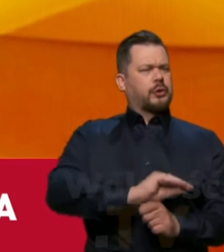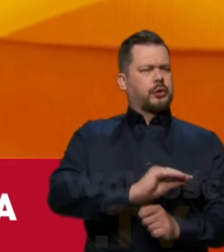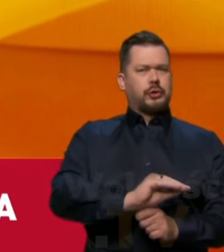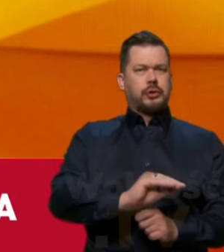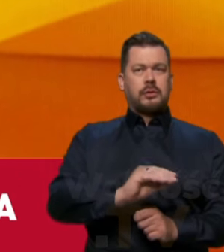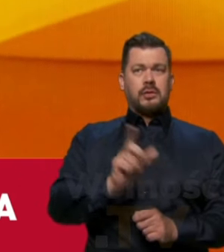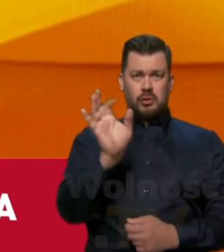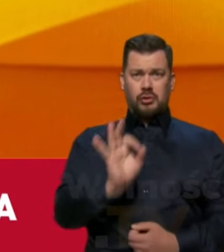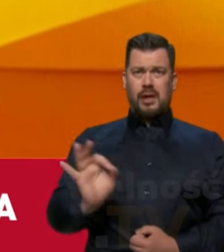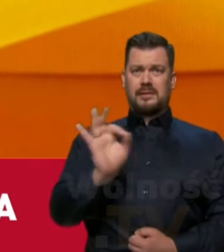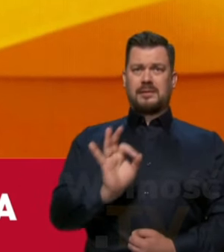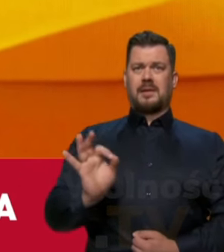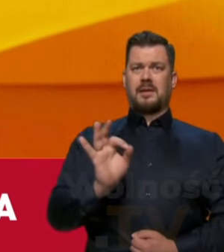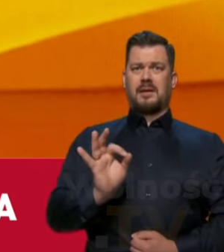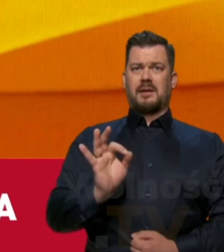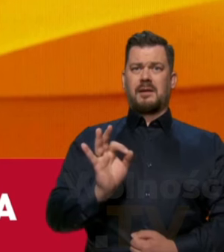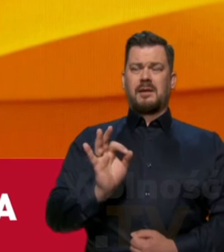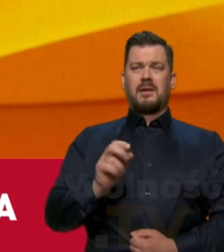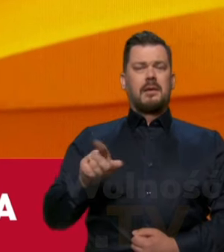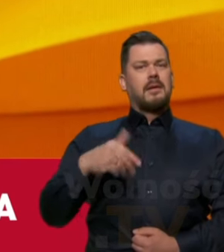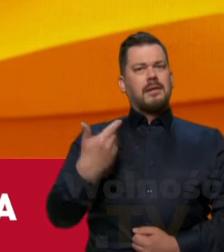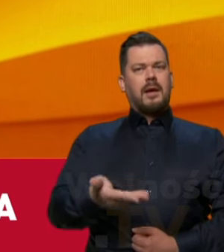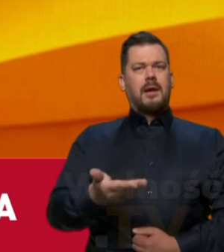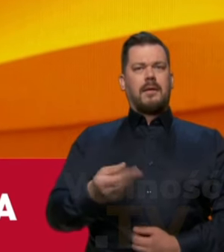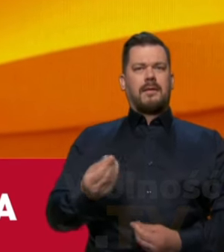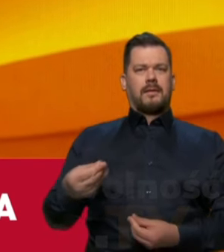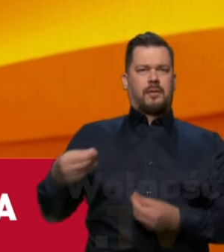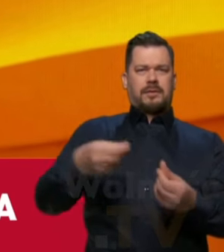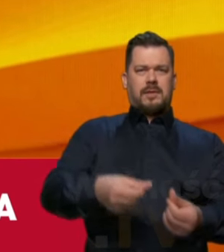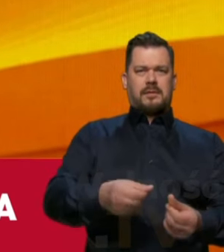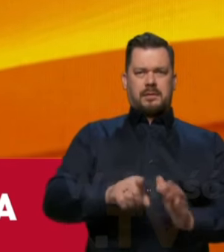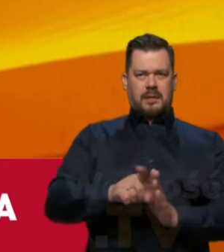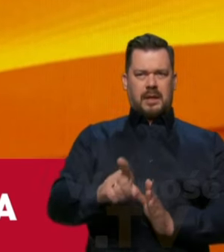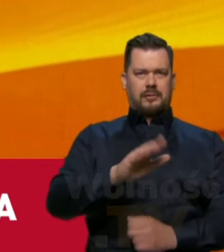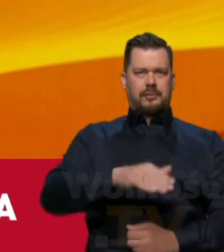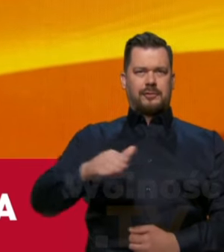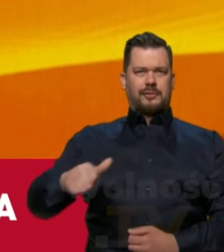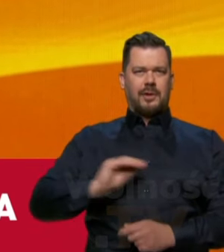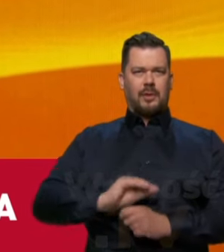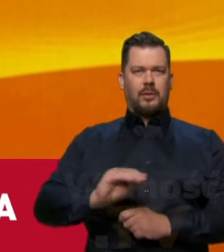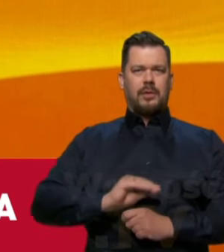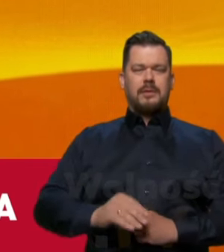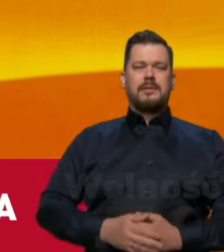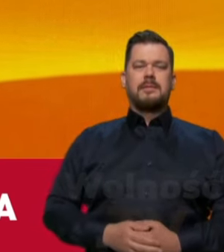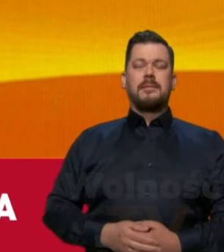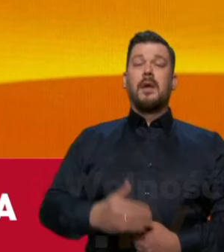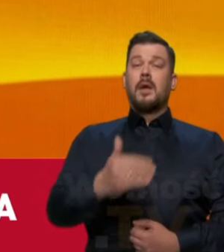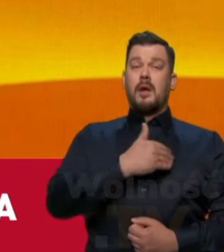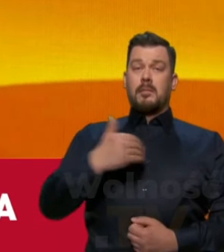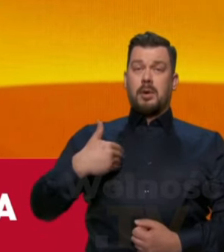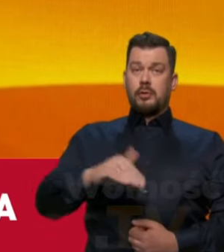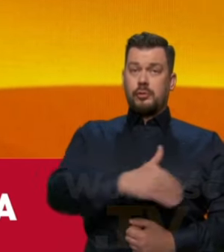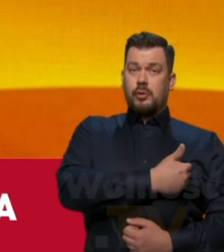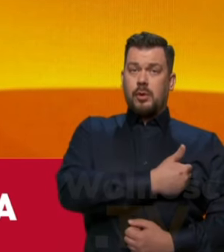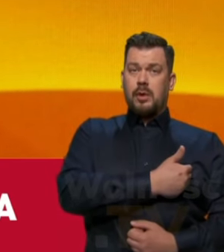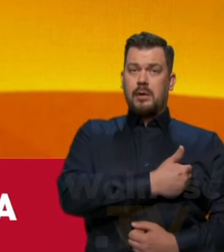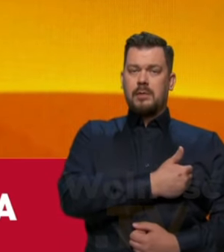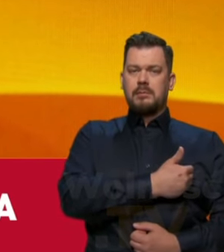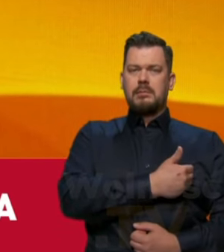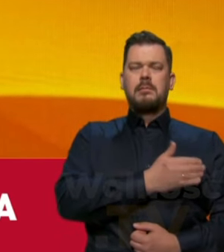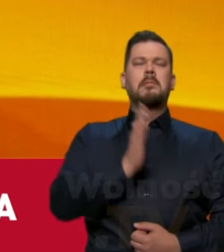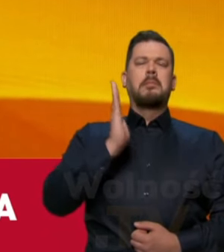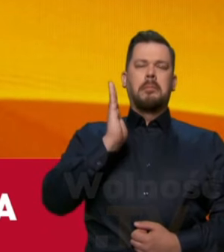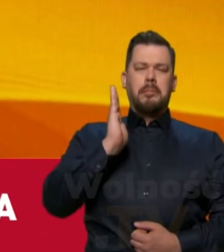jaką im daje możliwość finansowania edukacji własnych dzieci. polskie szkoły mogą i